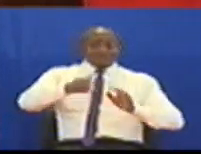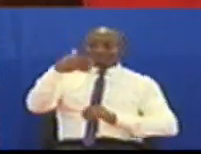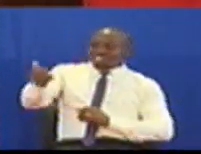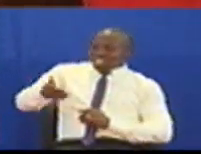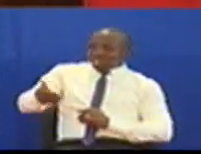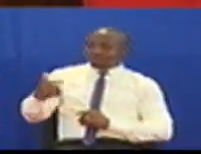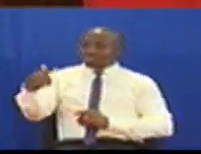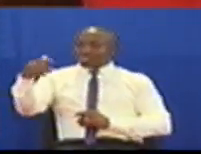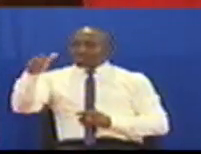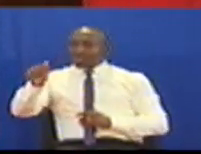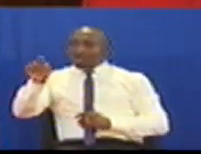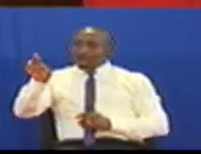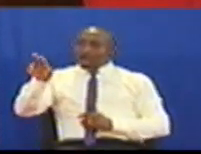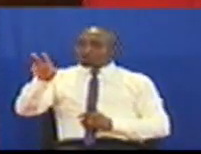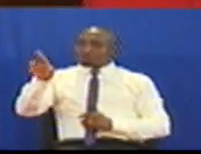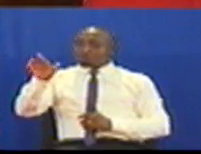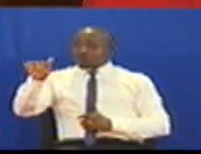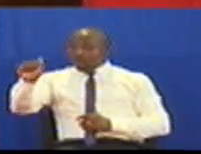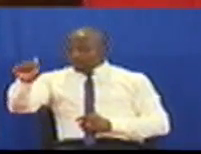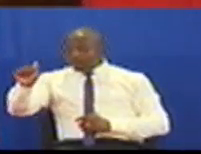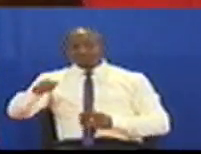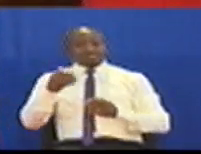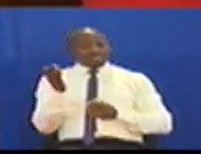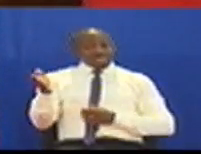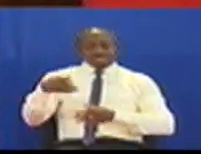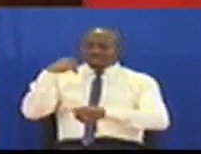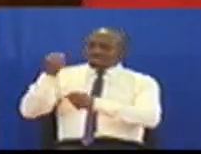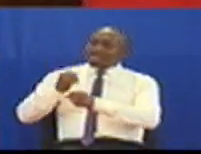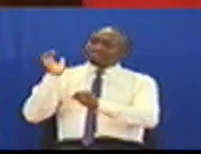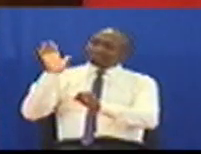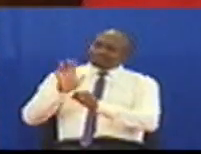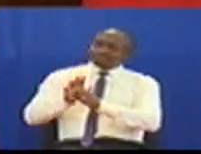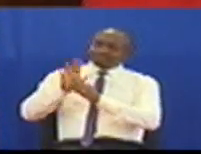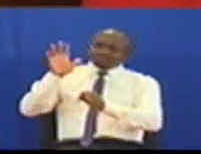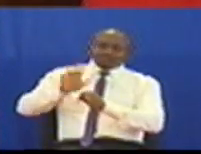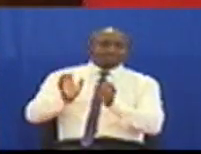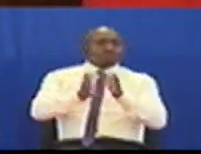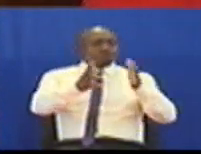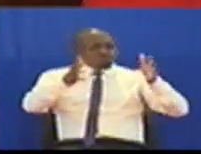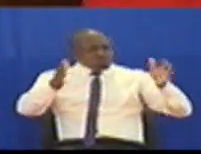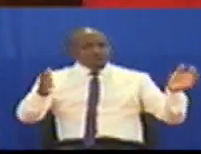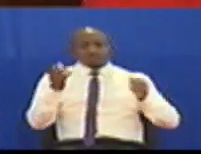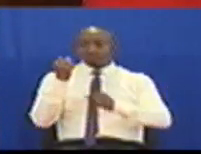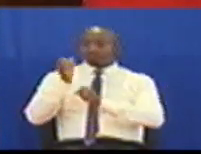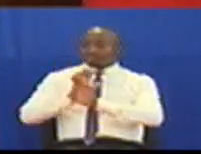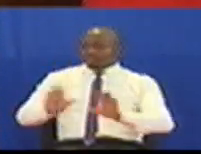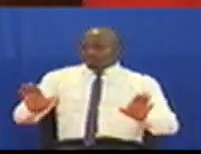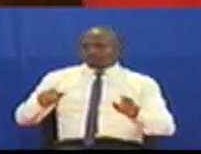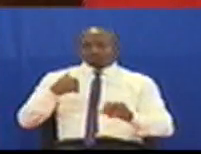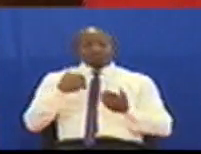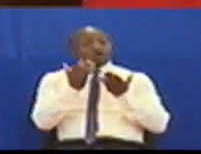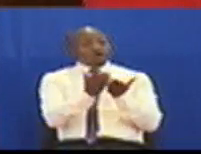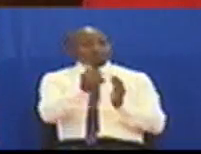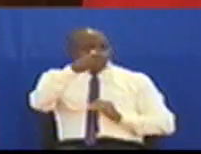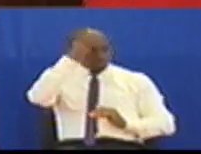TARURA. Mheshimiwa mwenyekiti, TARURA imefanya kazi nyingi sana, kazi kubwa sana. Ninachoiomba serikali ni